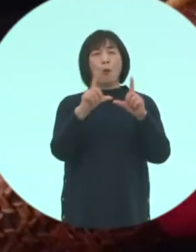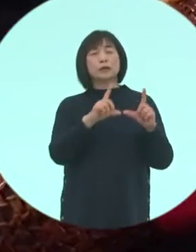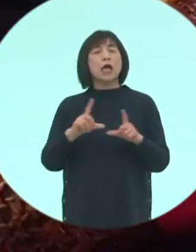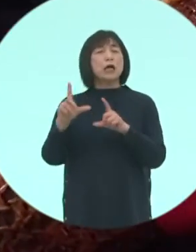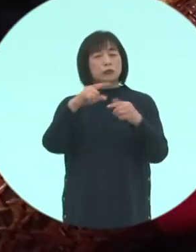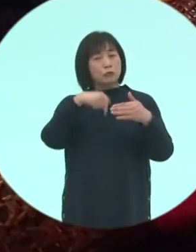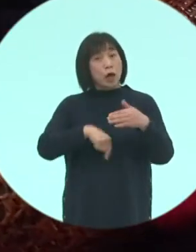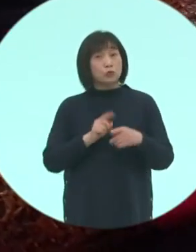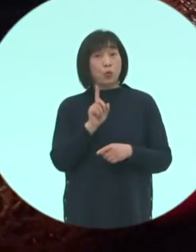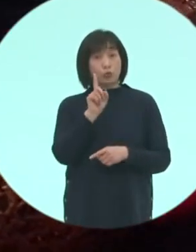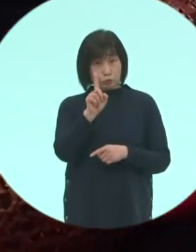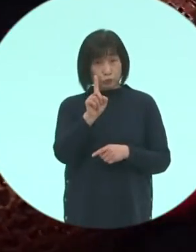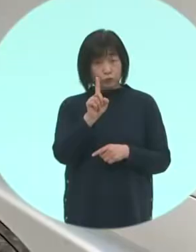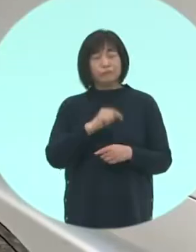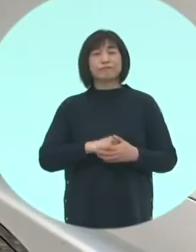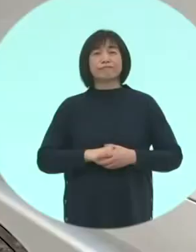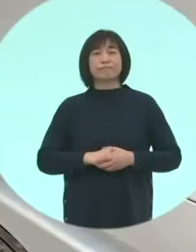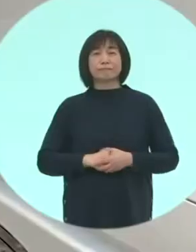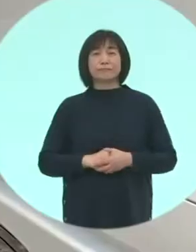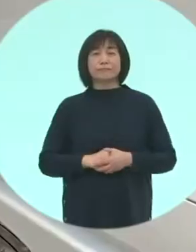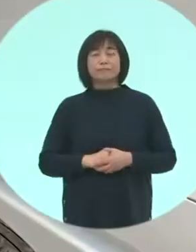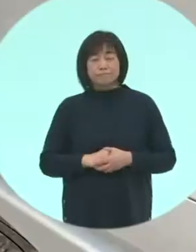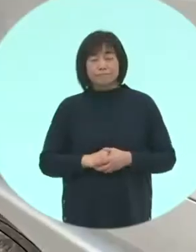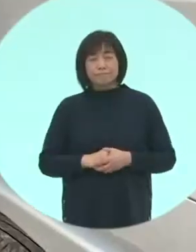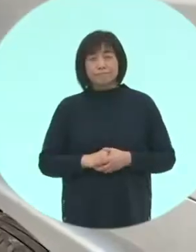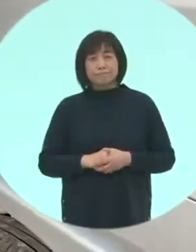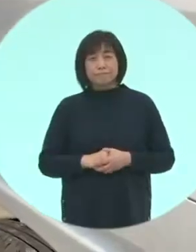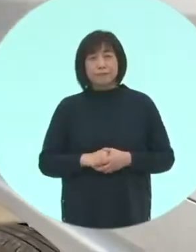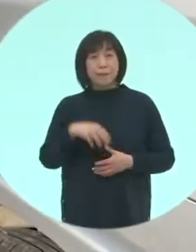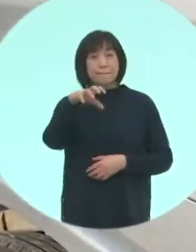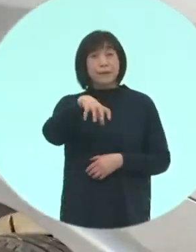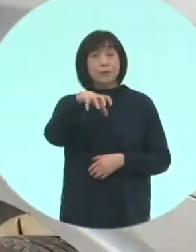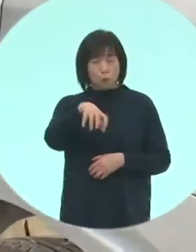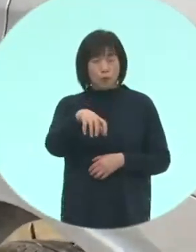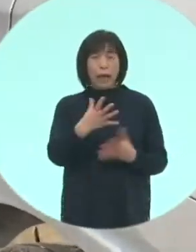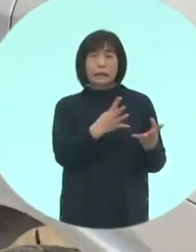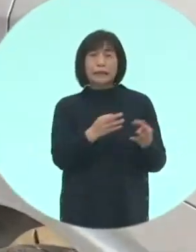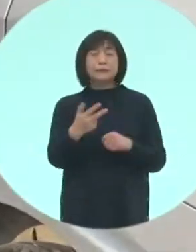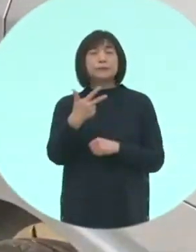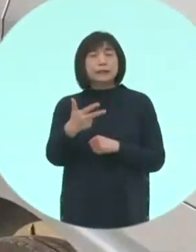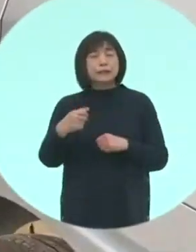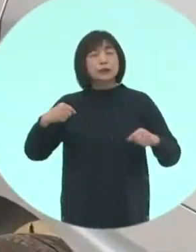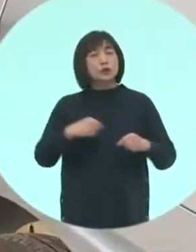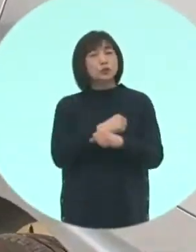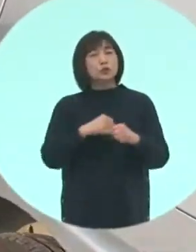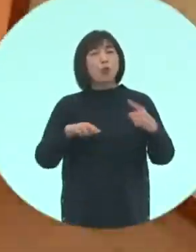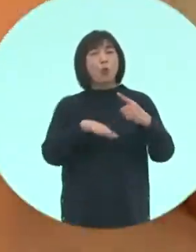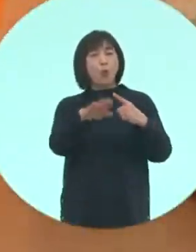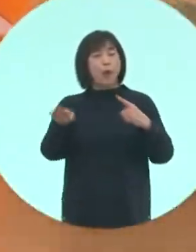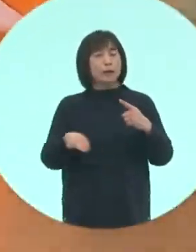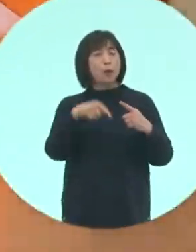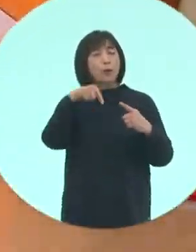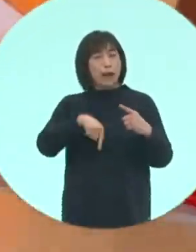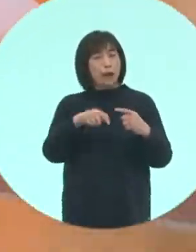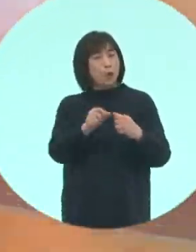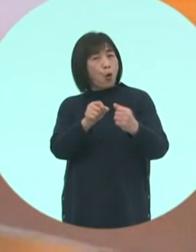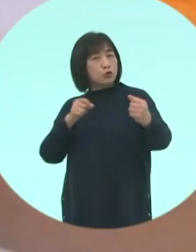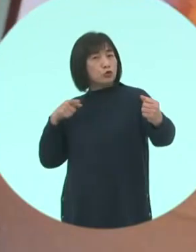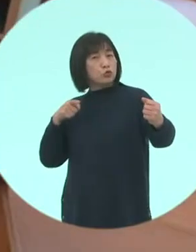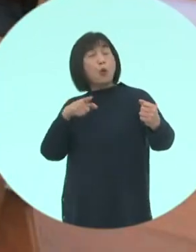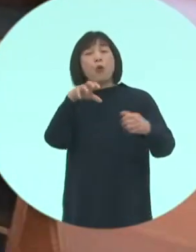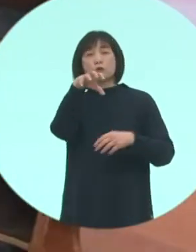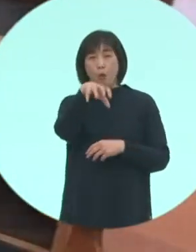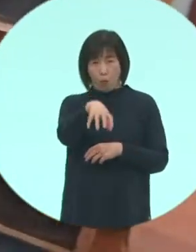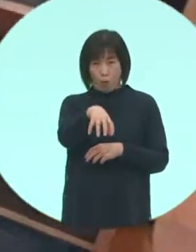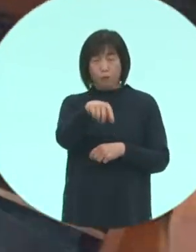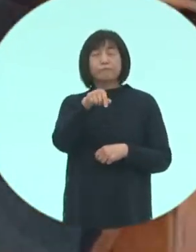みたいなもので。 到着したのは多治見市運動公園の中にある弓道場。